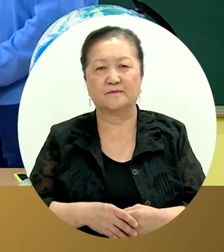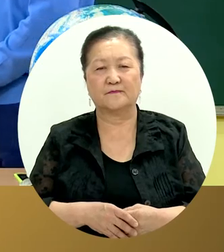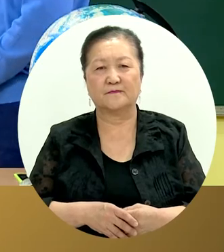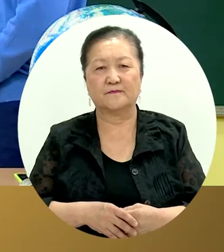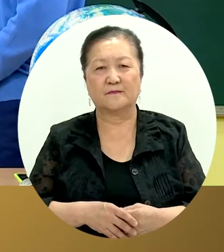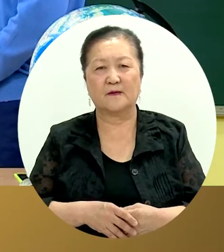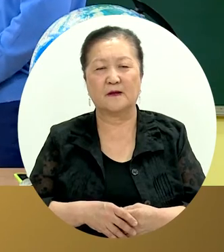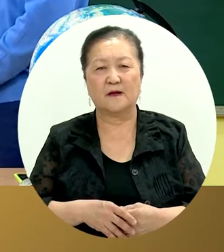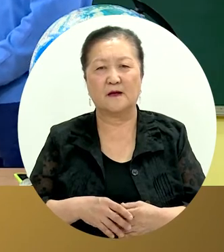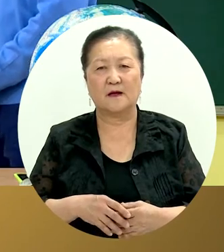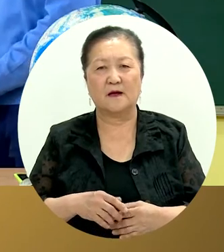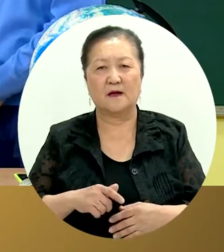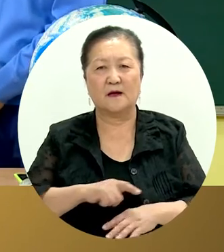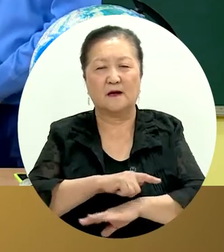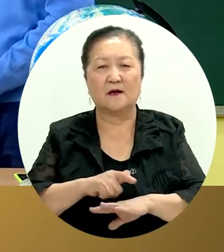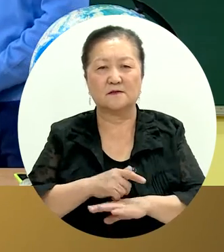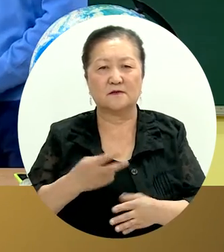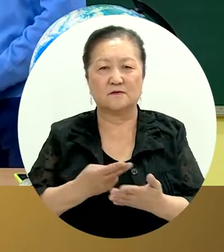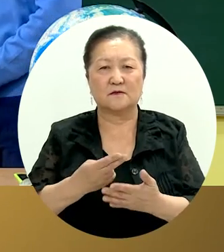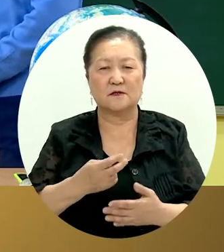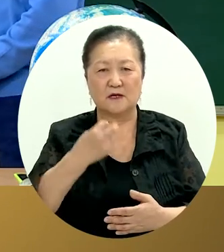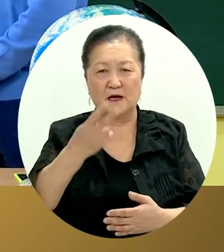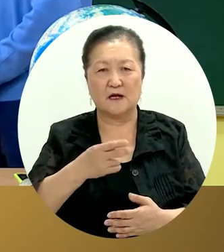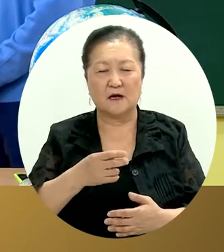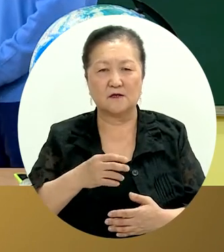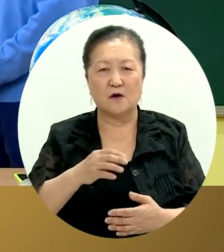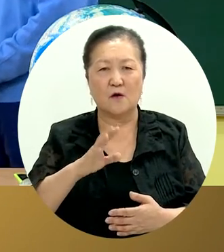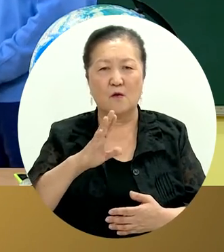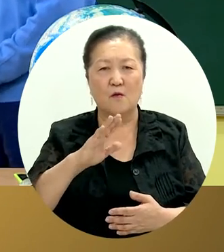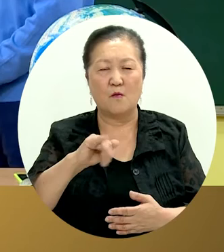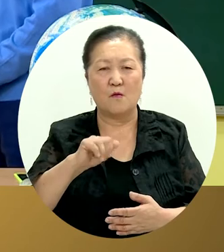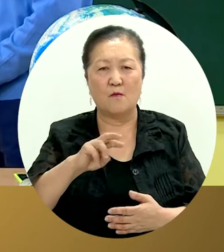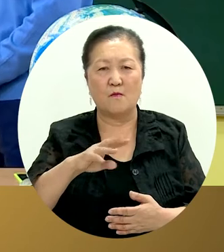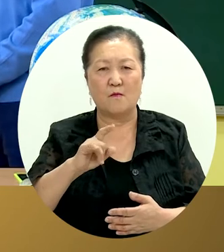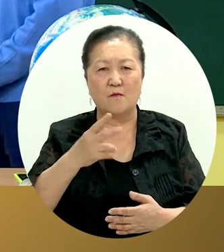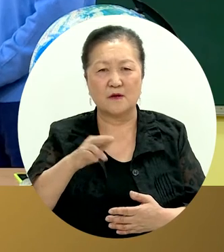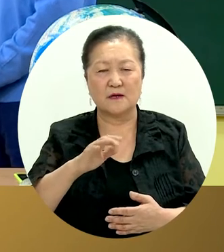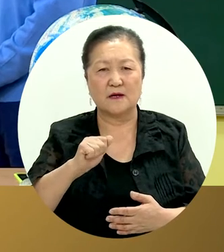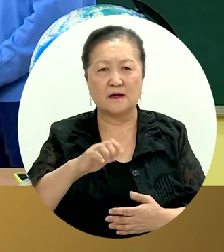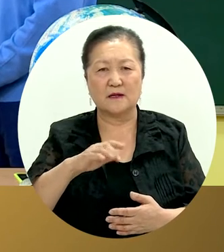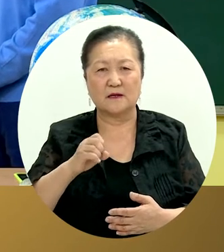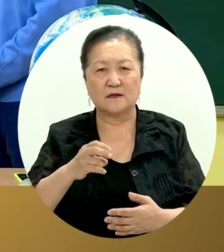Тэгэхээр энэ газрын зураг дээрээс харахад Умард Атлантын дулаан урсгал гэсэн байгаа энэ улаан